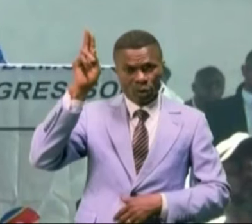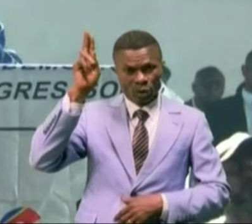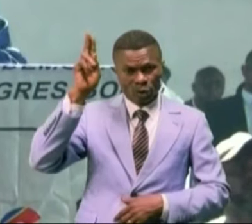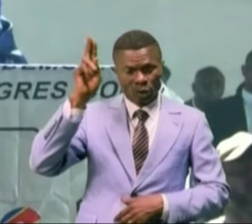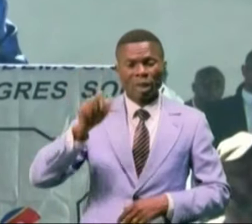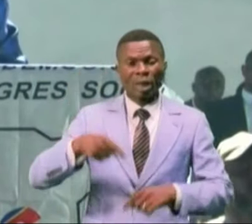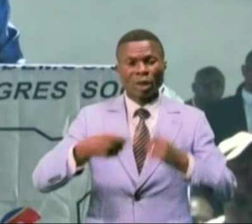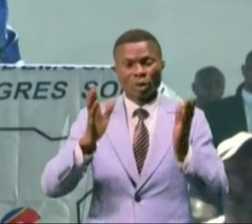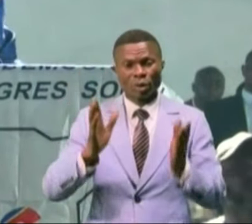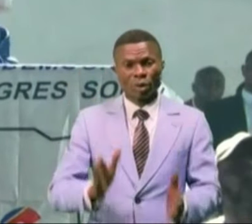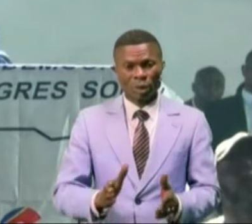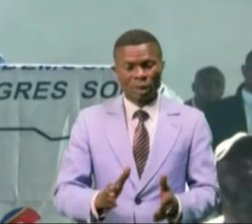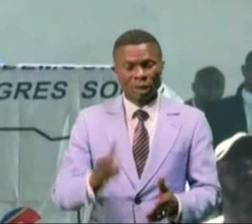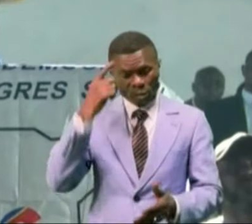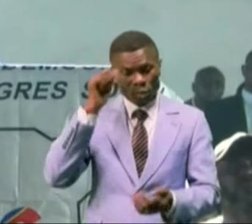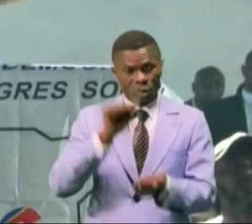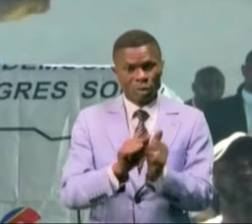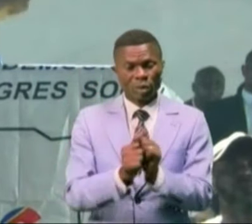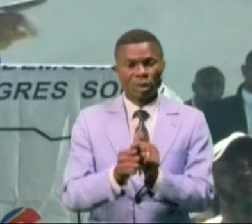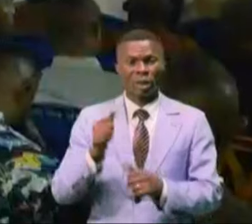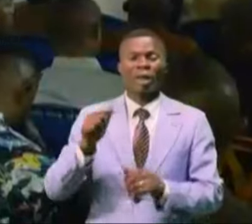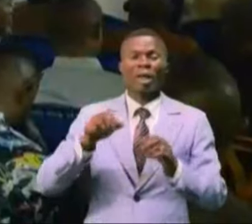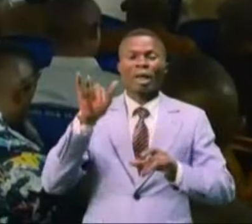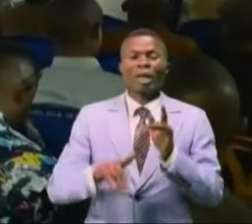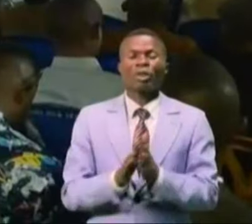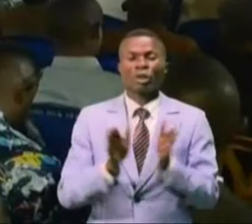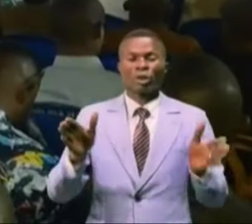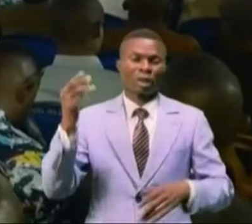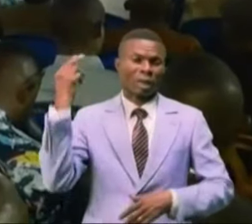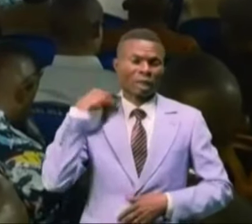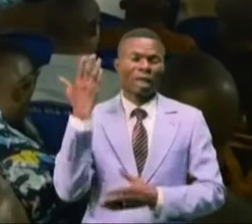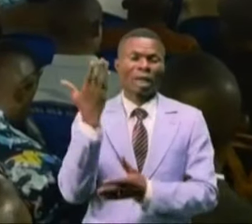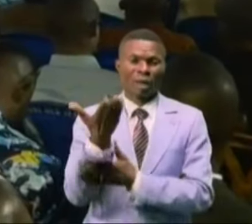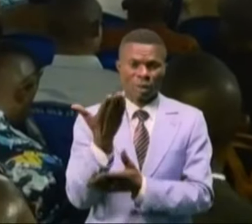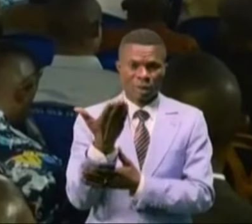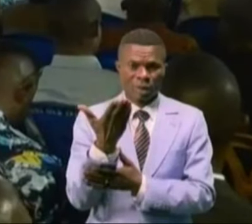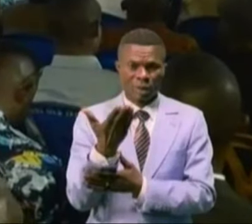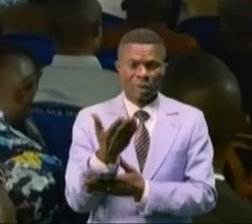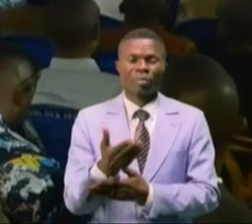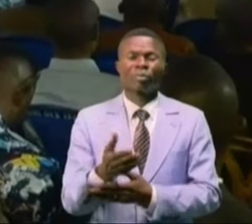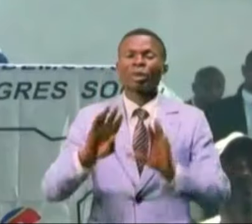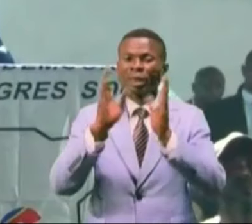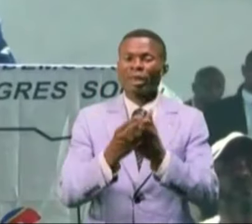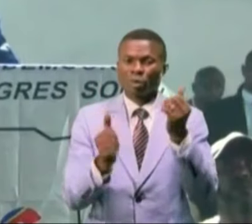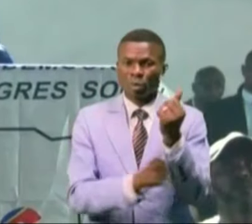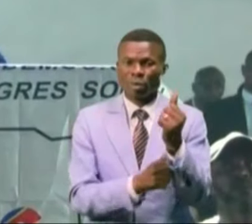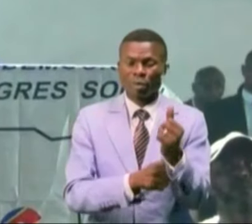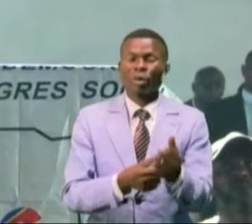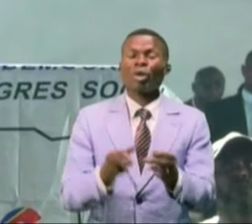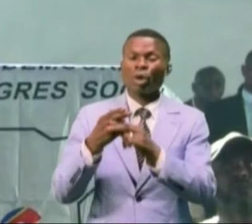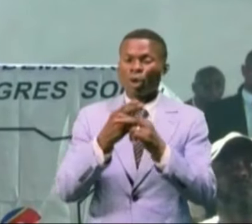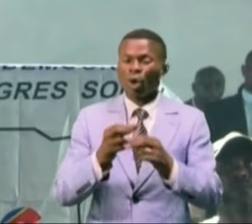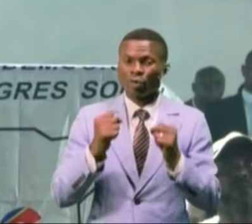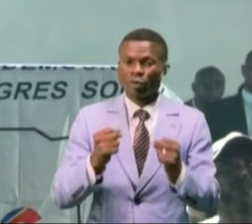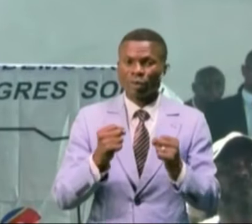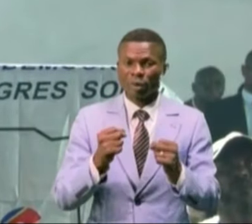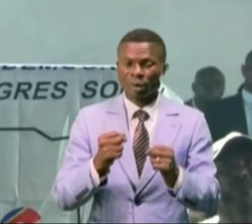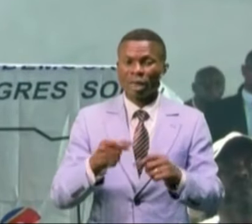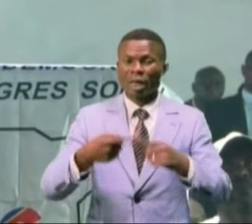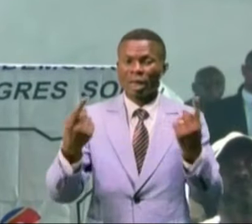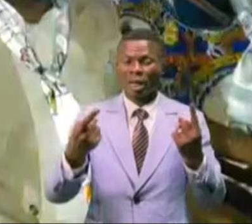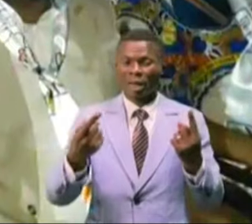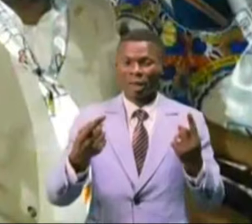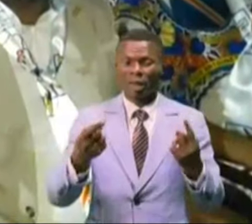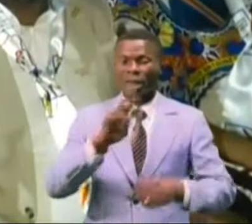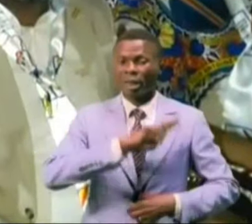opposants à cet effet l'honorable augissin Kabuya invite la base de son parti à la vigilance car les ennemis de la